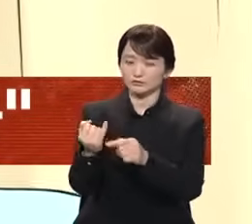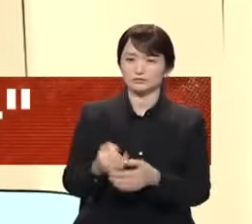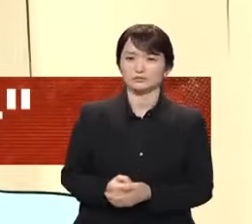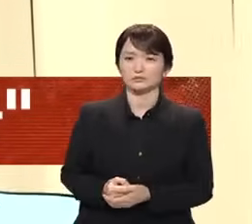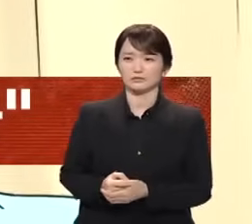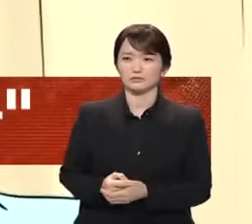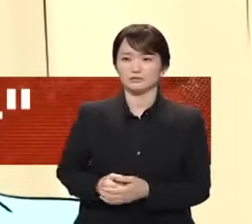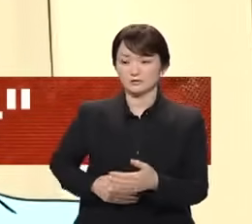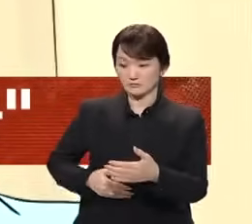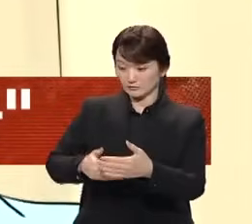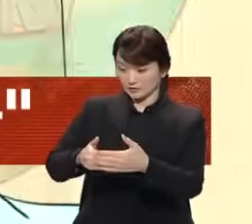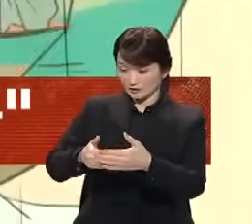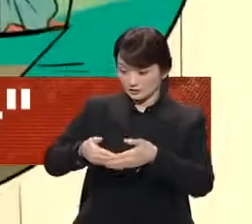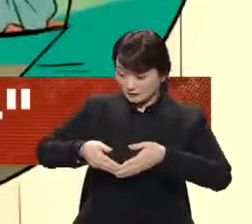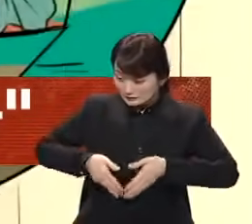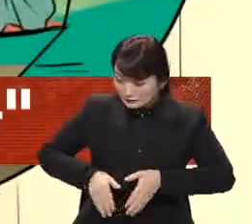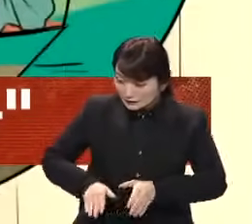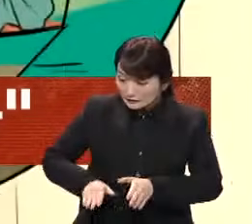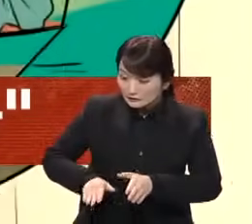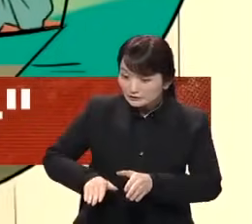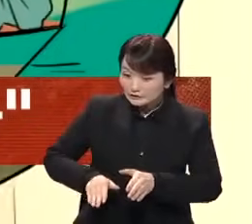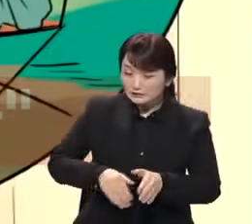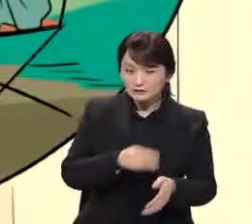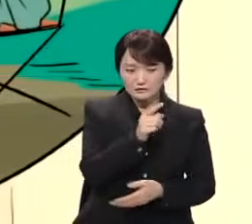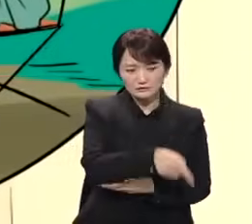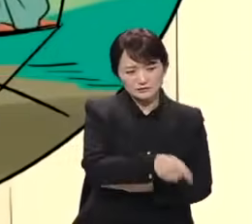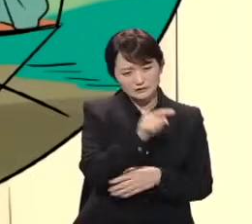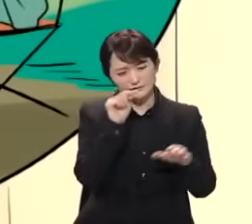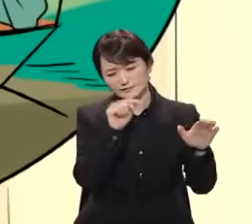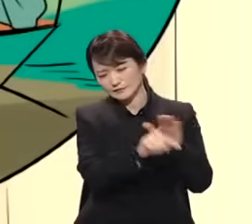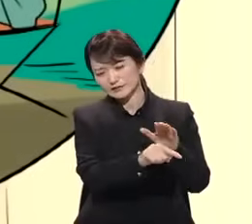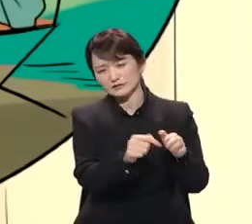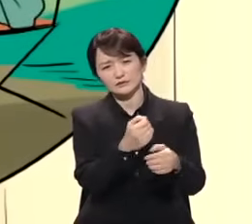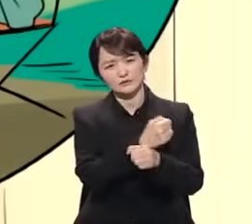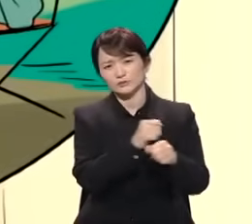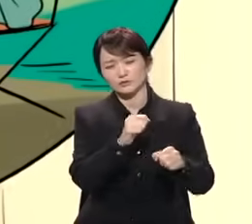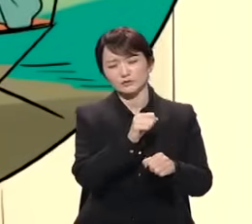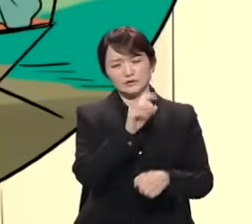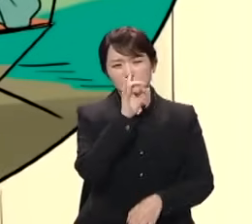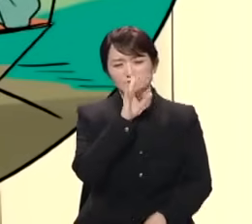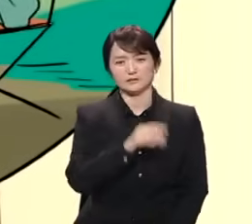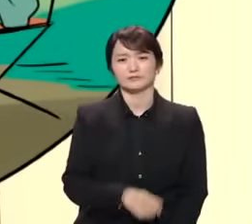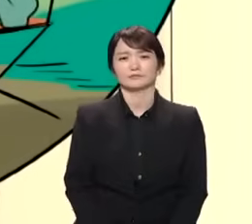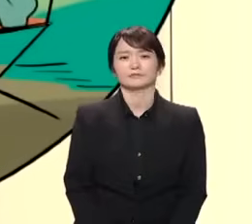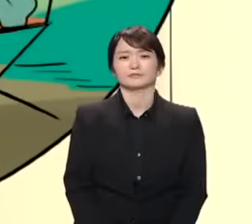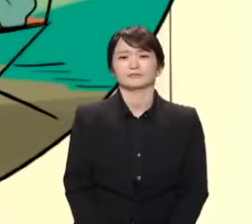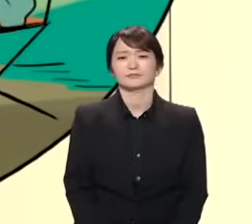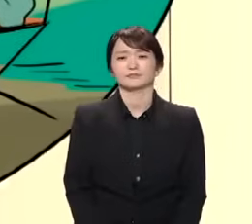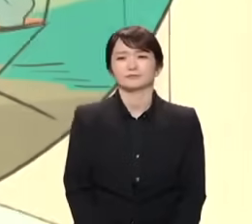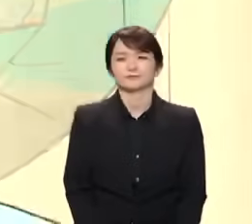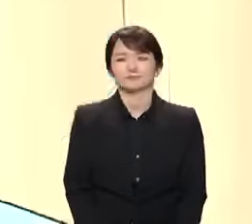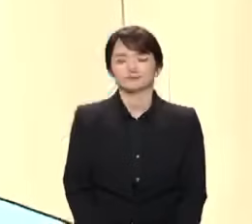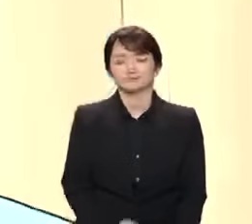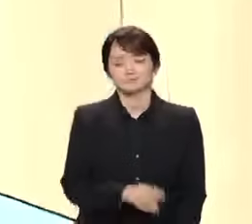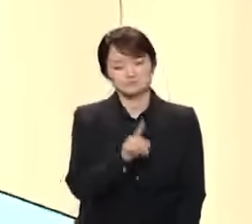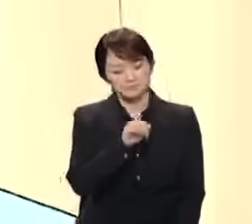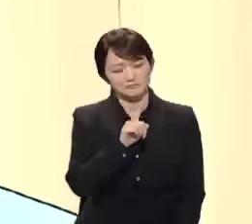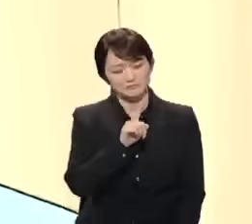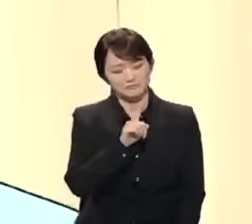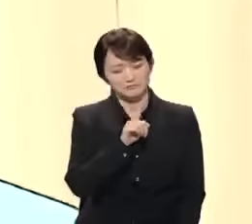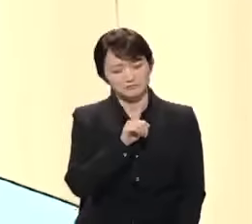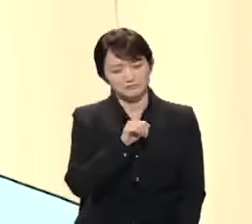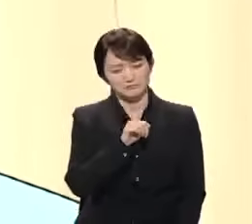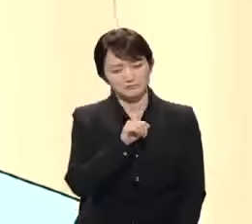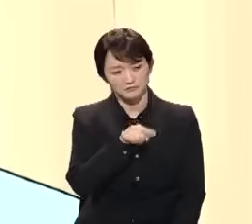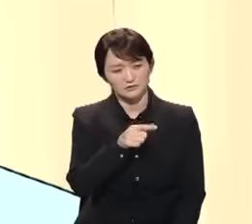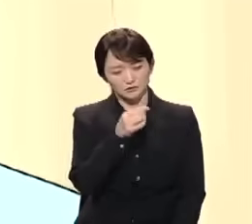정말 아이를 막내를 낳는데 낚시를 갔다 사실 용서하기 어렵죠. 그럼에도 불구하고 장 씨는 그래 뭐 그럴 수도 있지라고 하면서